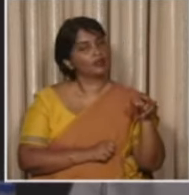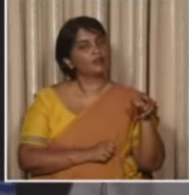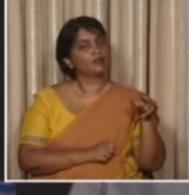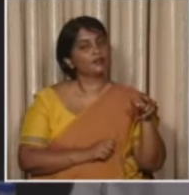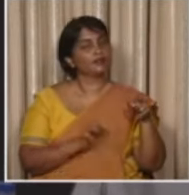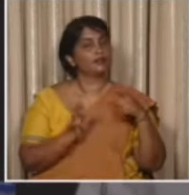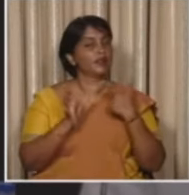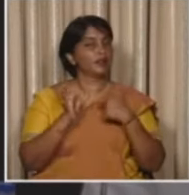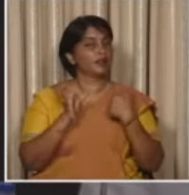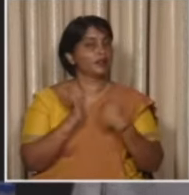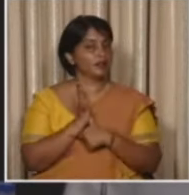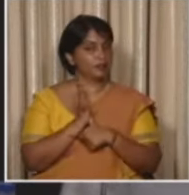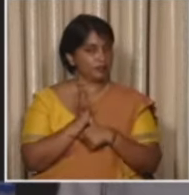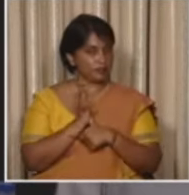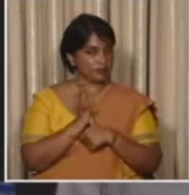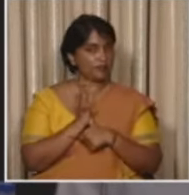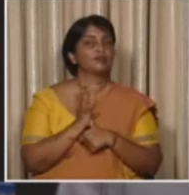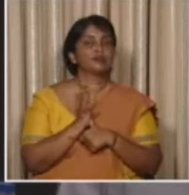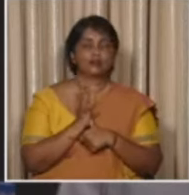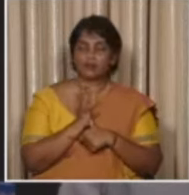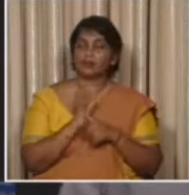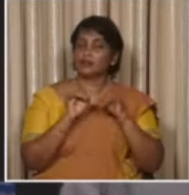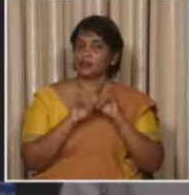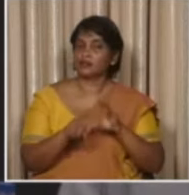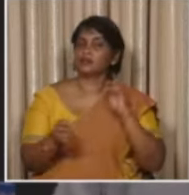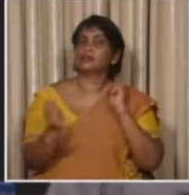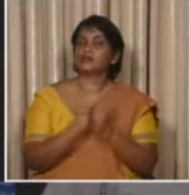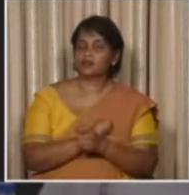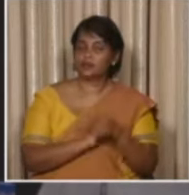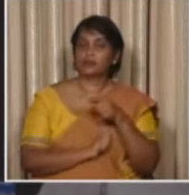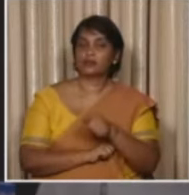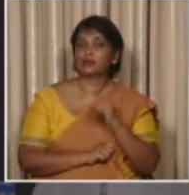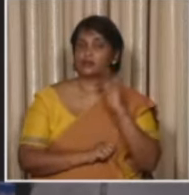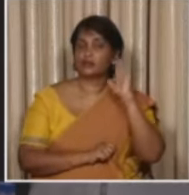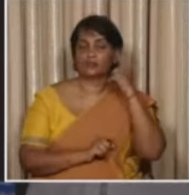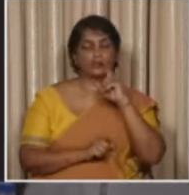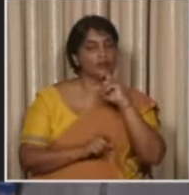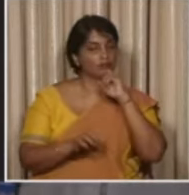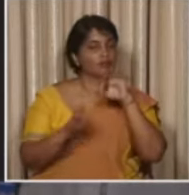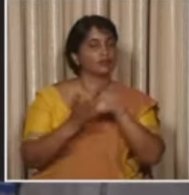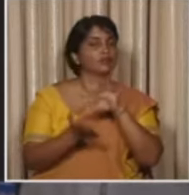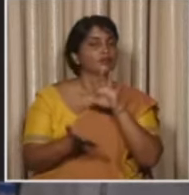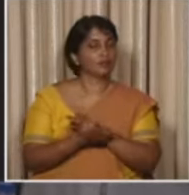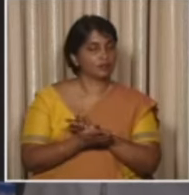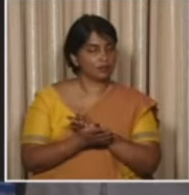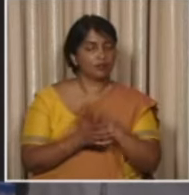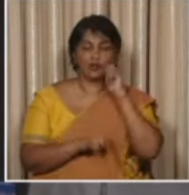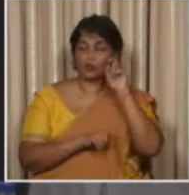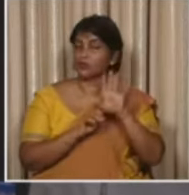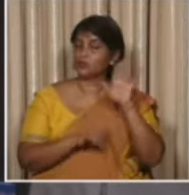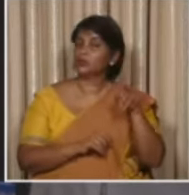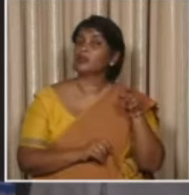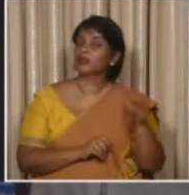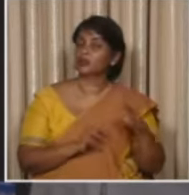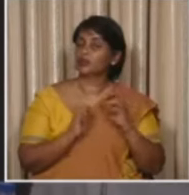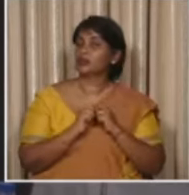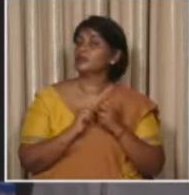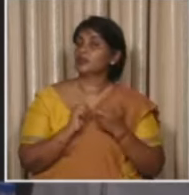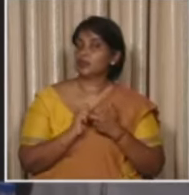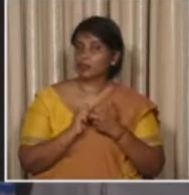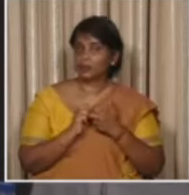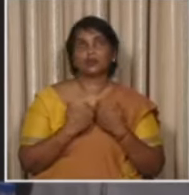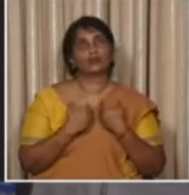establishment of a special court. මේ හරහා මේ රටේ අපේ මිනිස්සුන්ට වෙච්ච හානියට